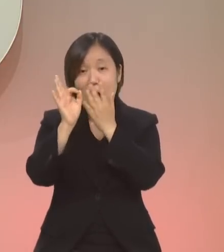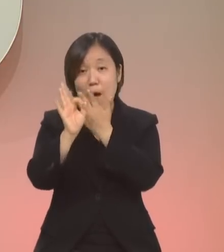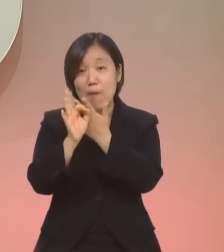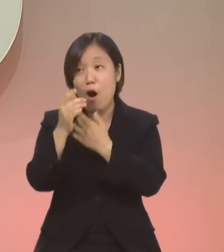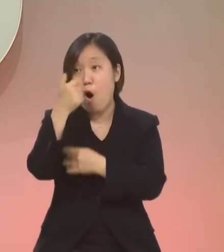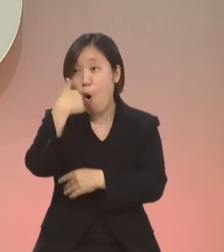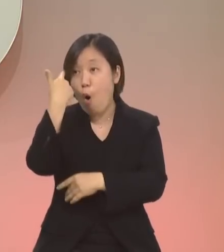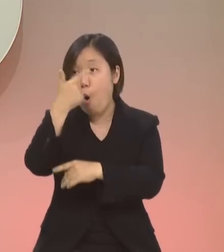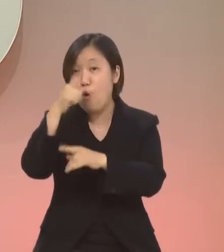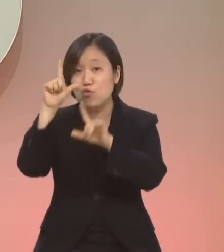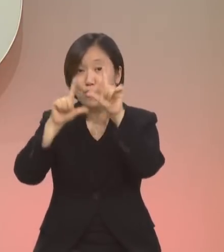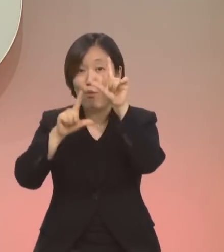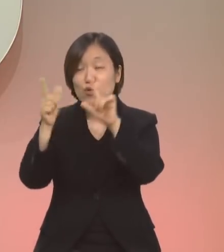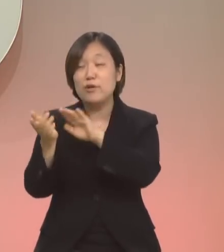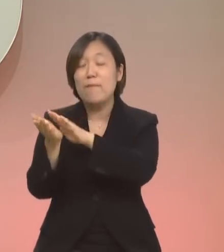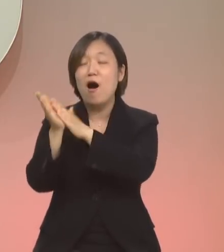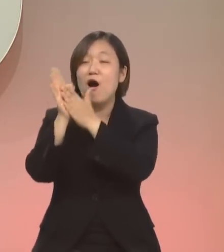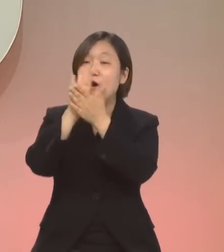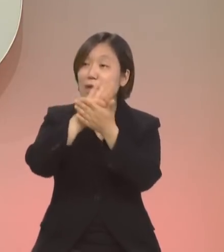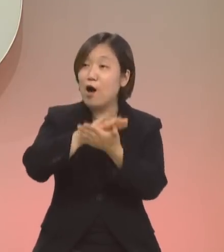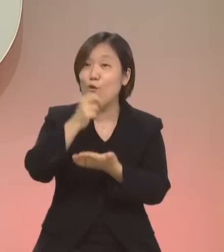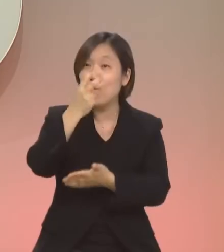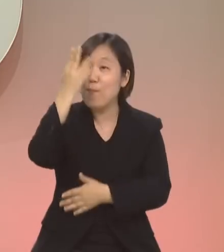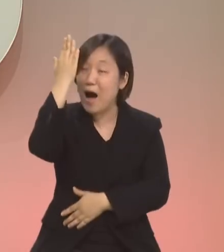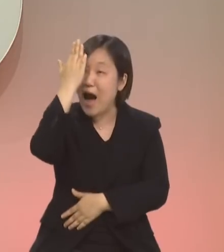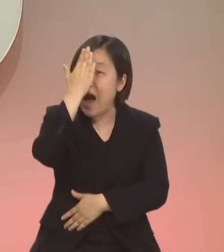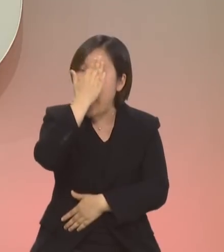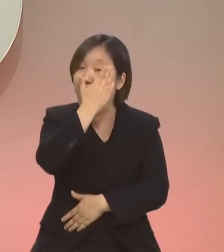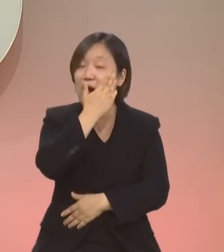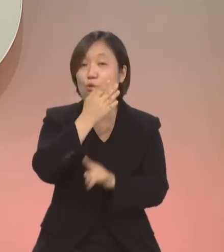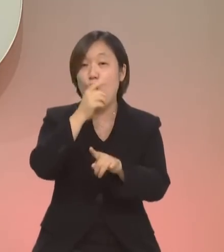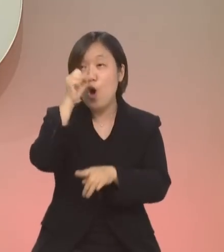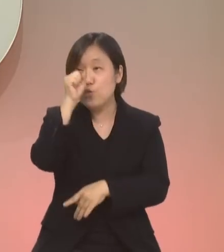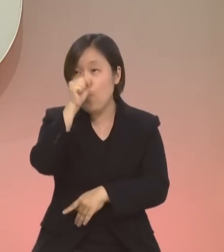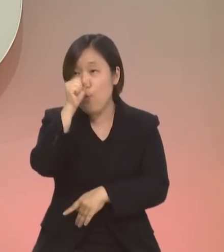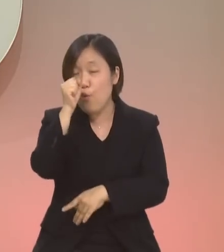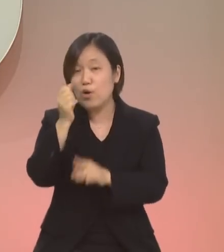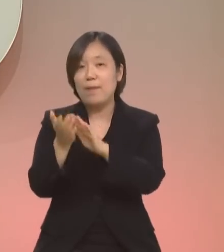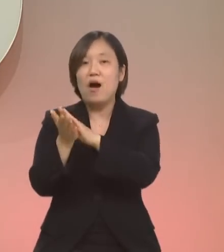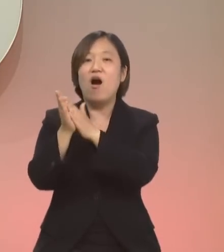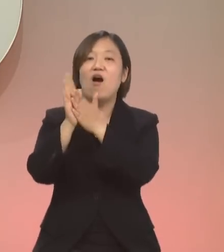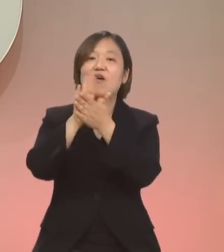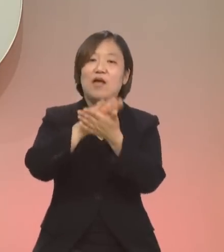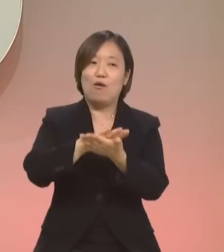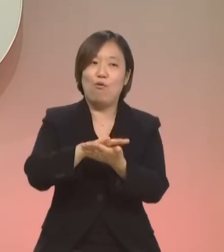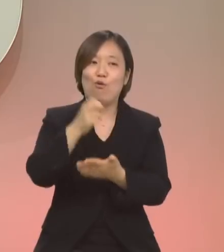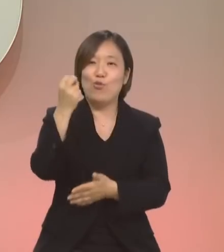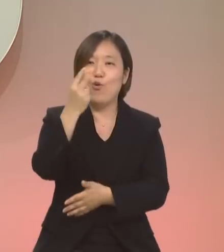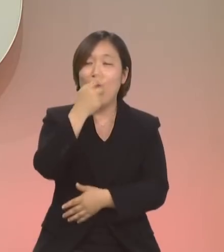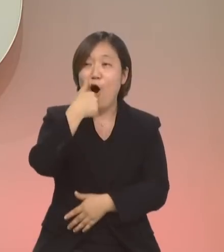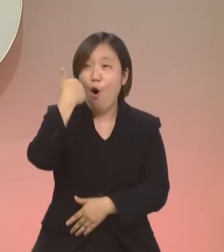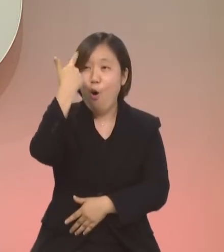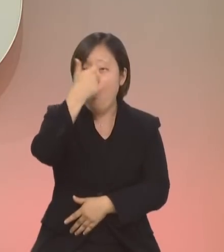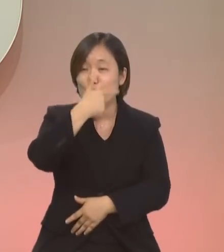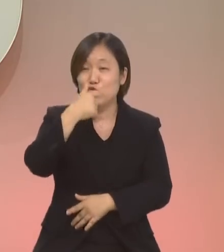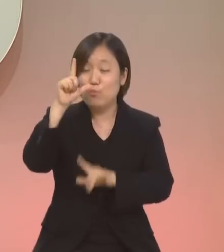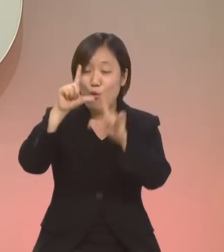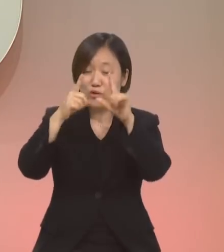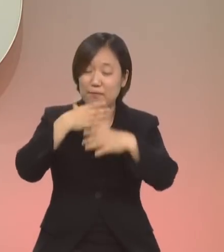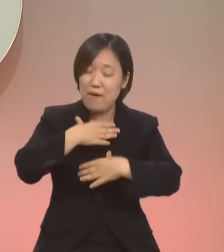걸 실제로 느낀다 주변에서 다들 얼굴이 많이 부드러워졌다 얼굴이